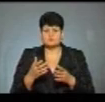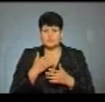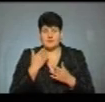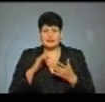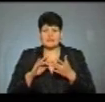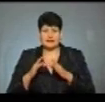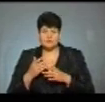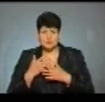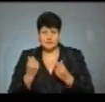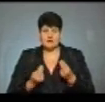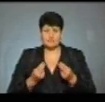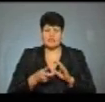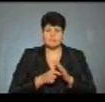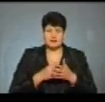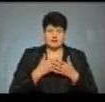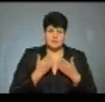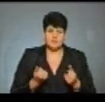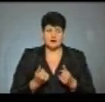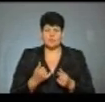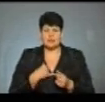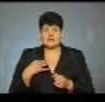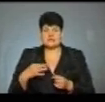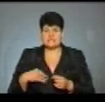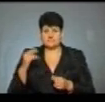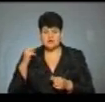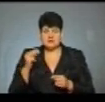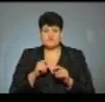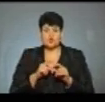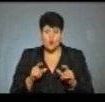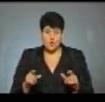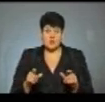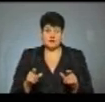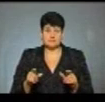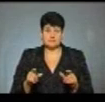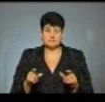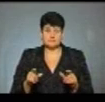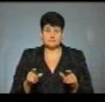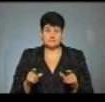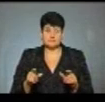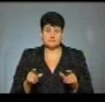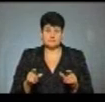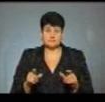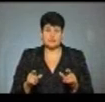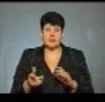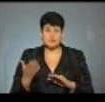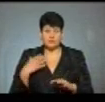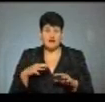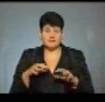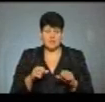інтернету, немає ігрових кімнат, немає. У мене син вчиться в школі, в якій минула